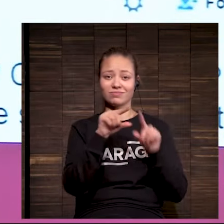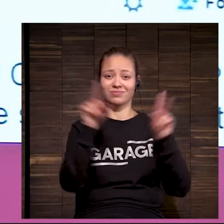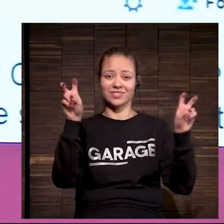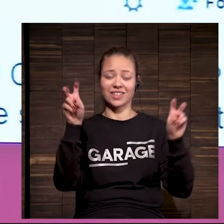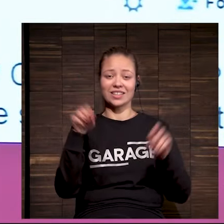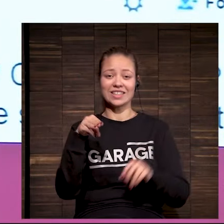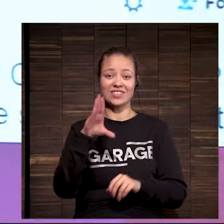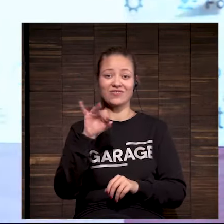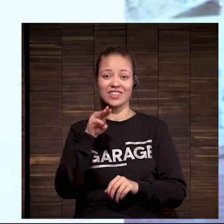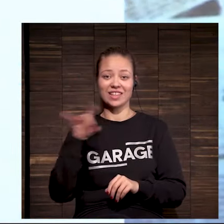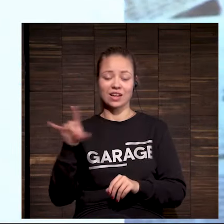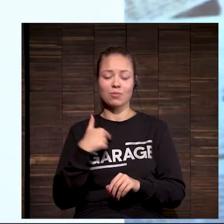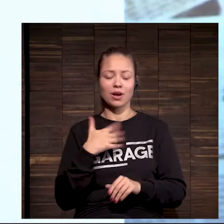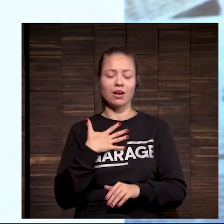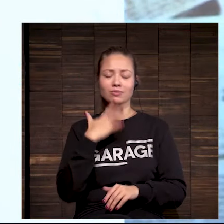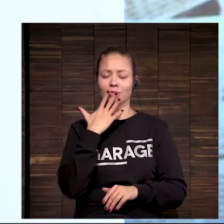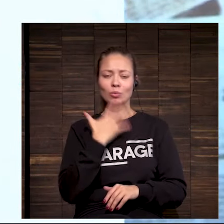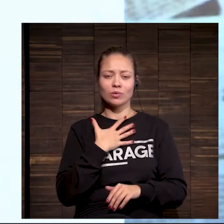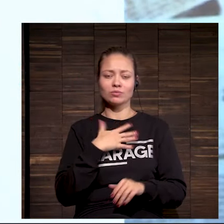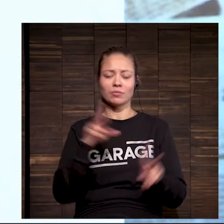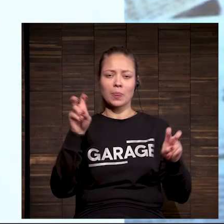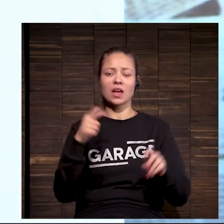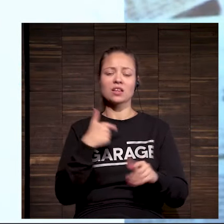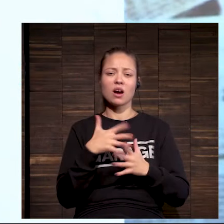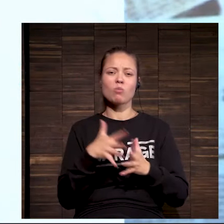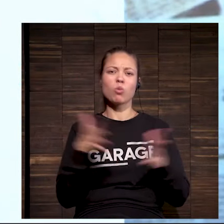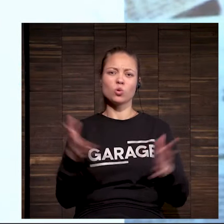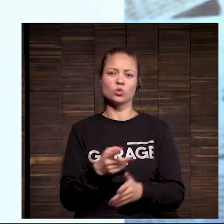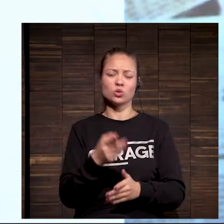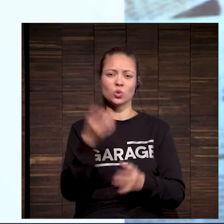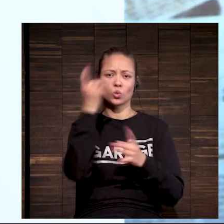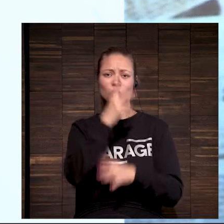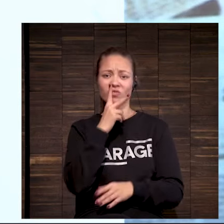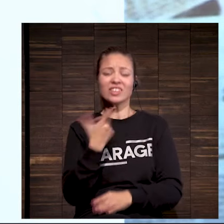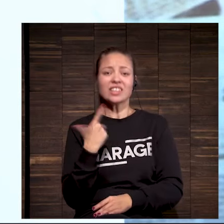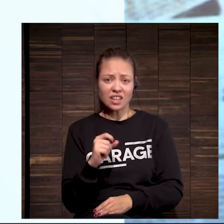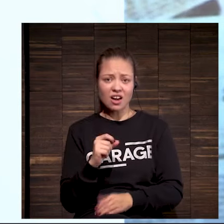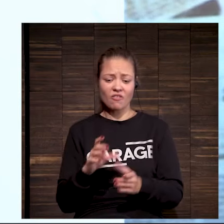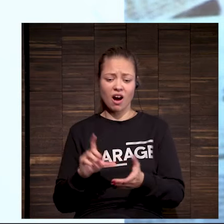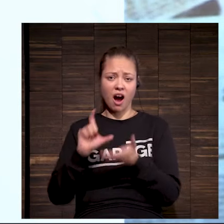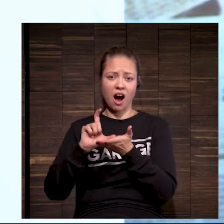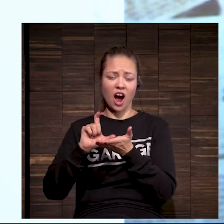twitter моя любимая я больше культуры видел коробочки с йогурта